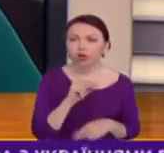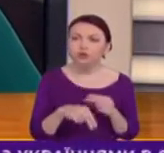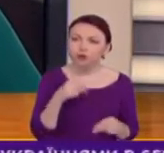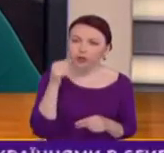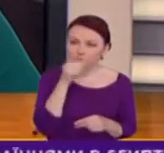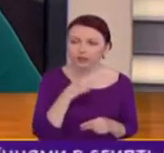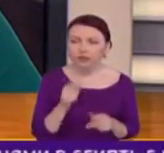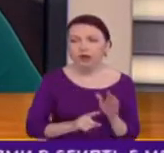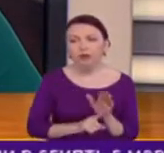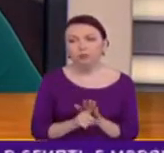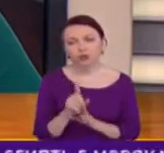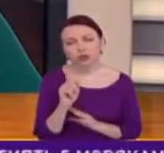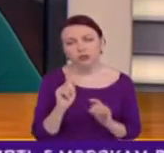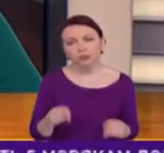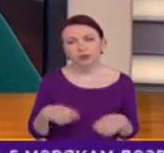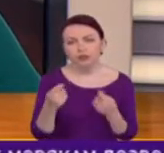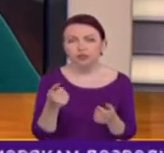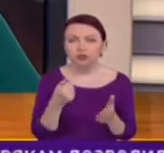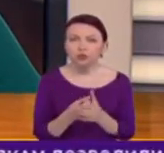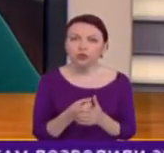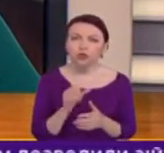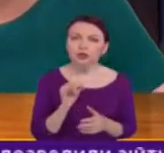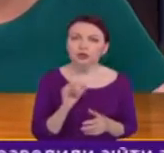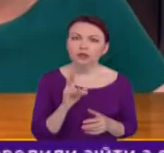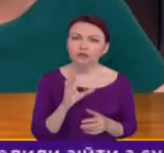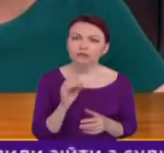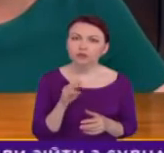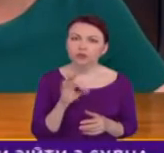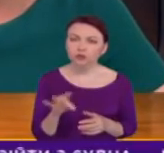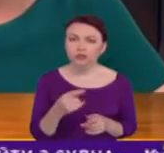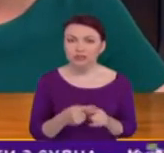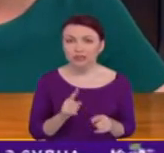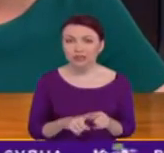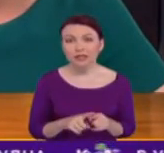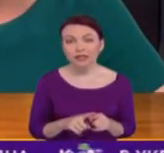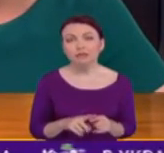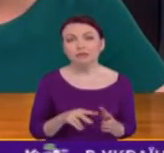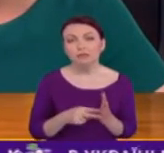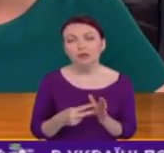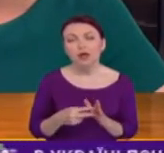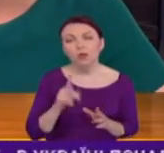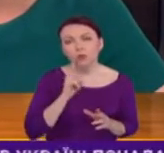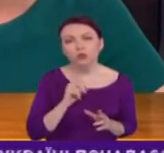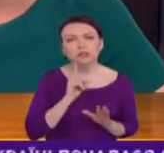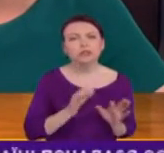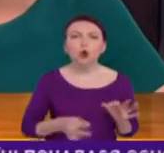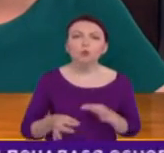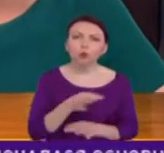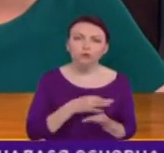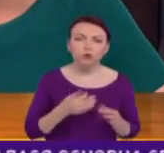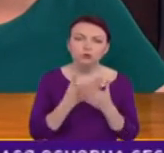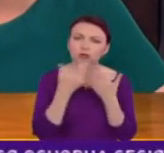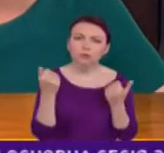рік почнеться передача до інвесторів ось цієї саме історії? Поки що вона тільки обговорюється, поки що